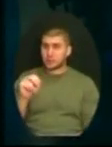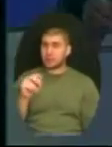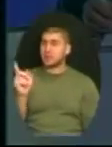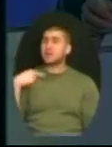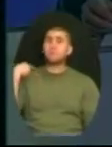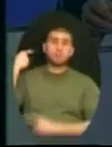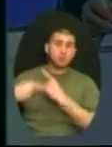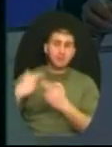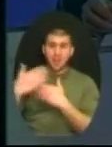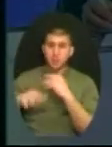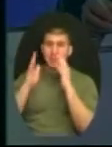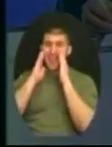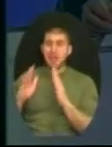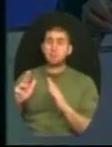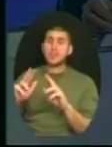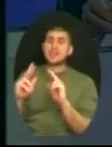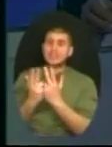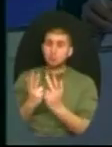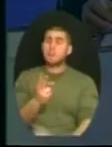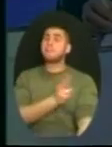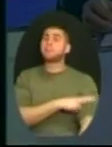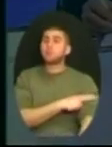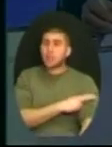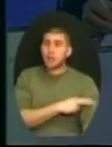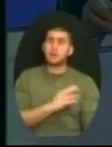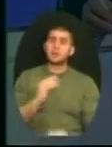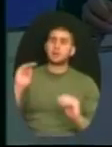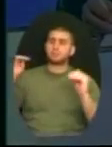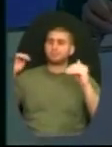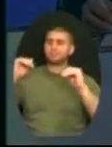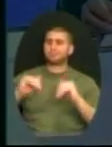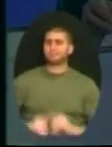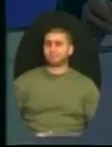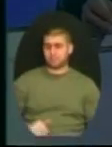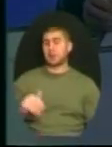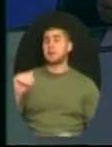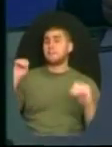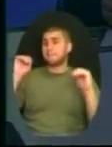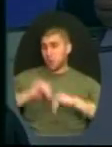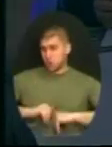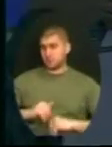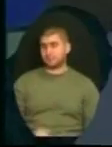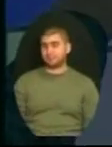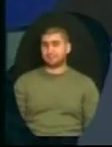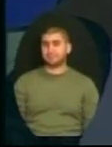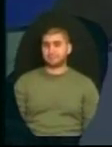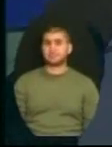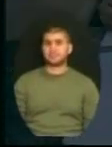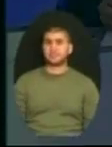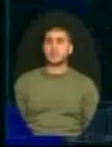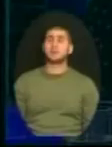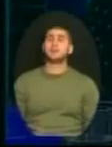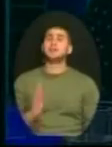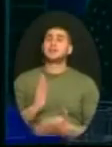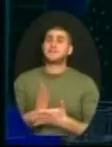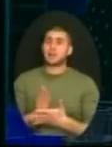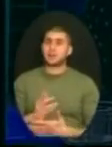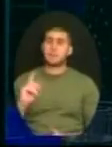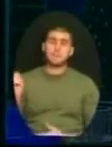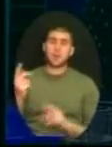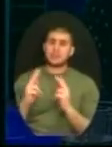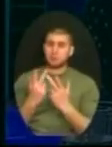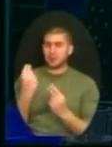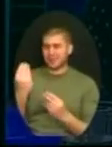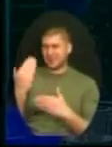בשנים האחרונות האמון של הציבור במשטרה הולך ויורד. לא רק בגלל הפרשייה. הוא יורד בכל המוסדות. בכל המוסדות